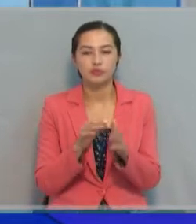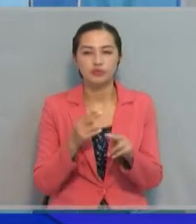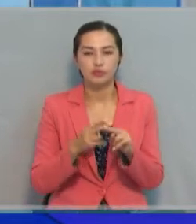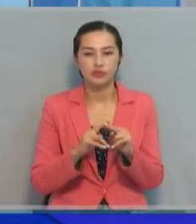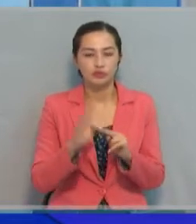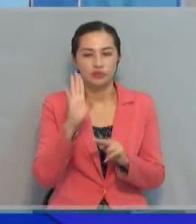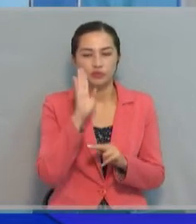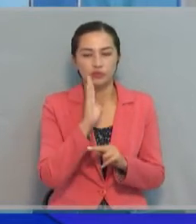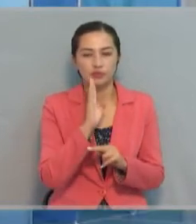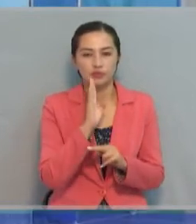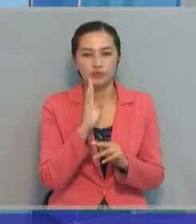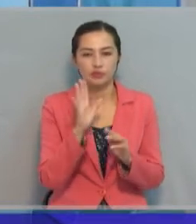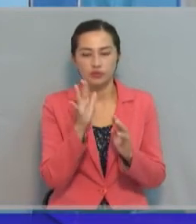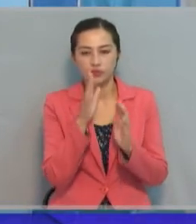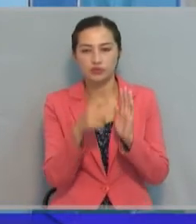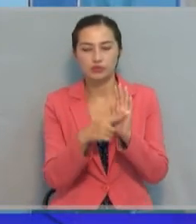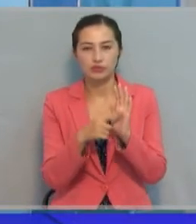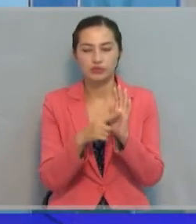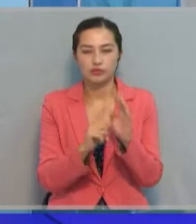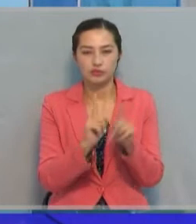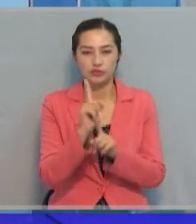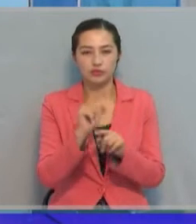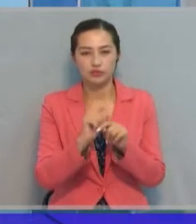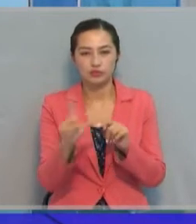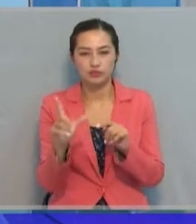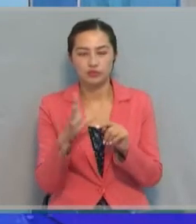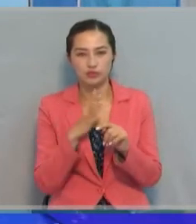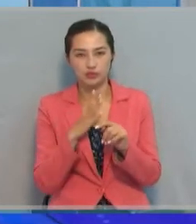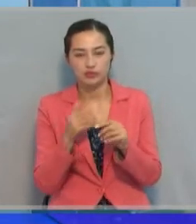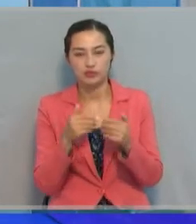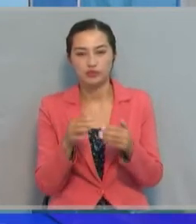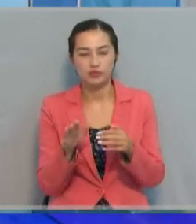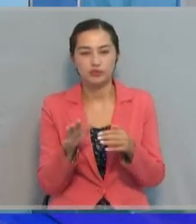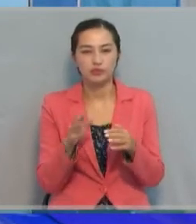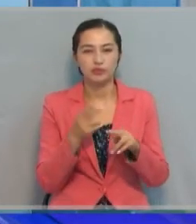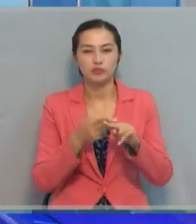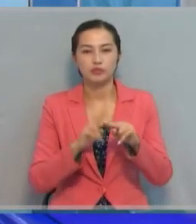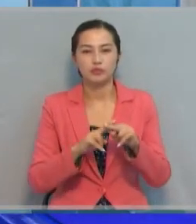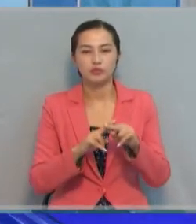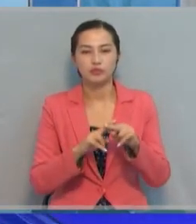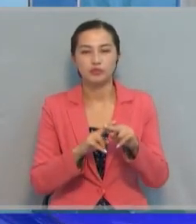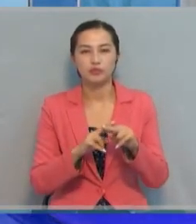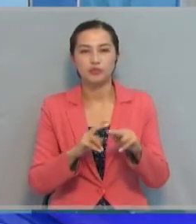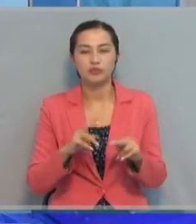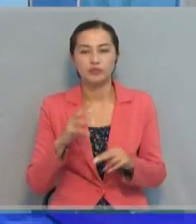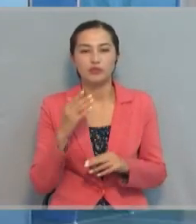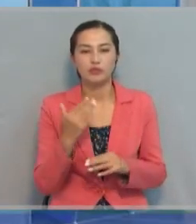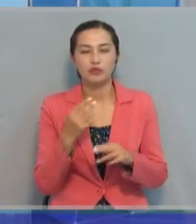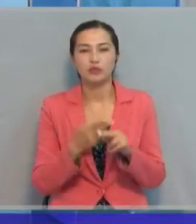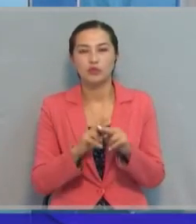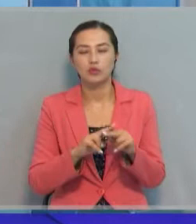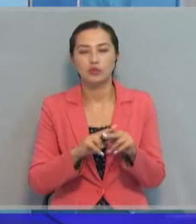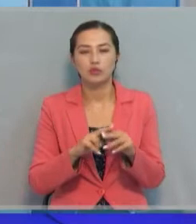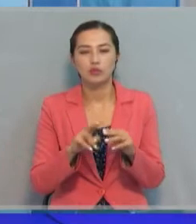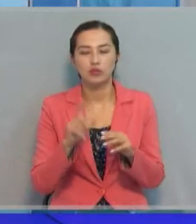сағат учаскесі жетті, таңғы жетті ашылды. Біртіндеп адамдар келіп жатыр. Таңертең